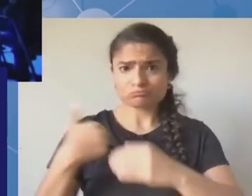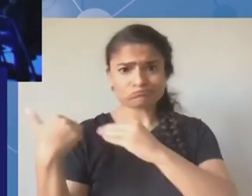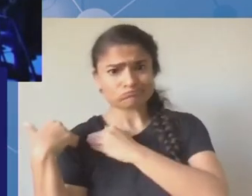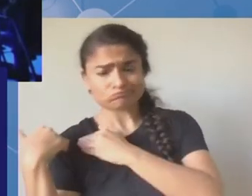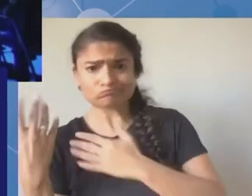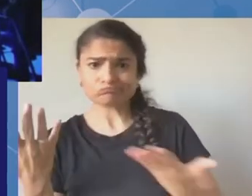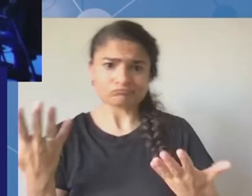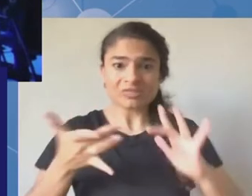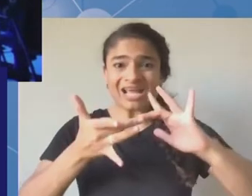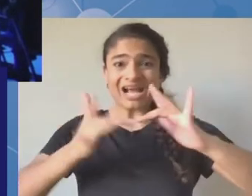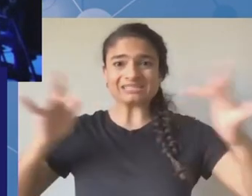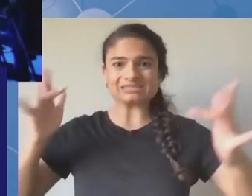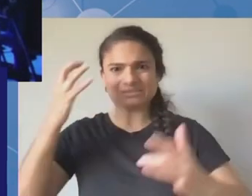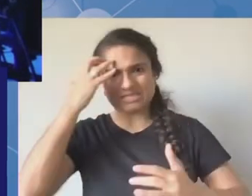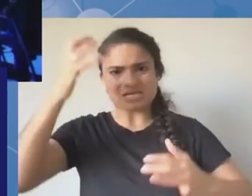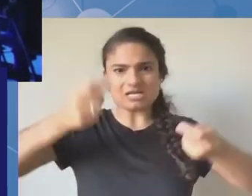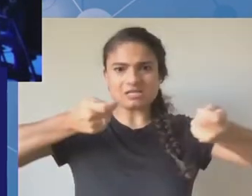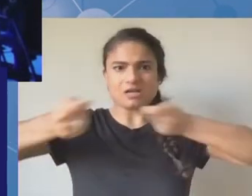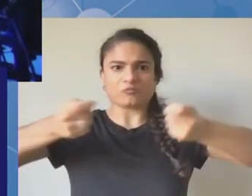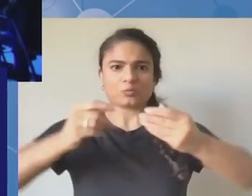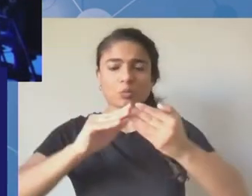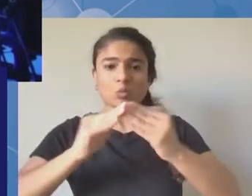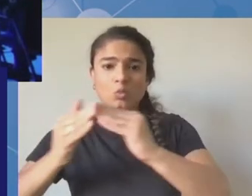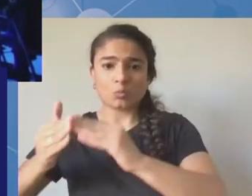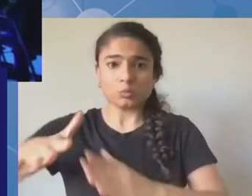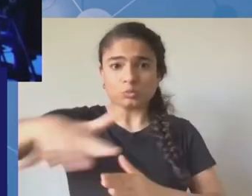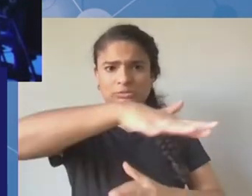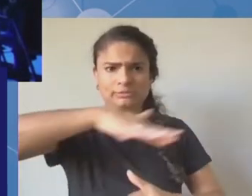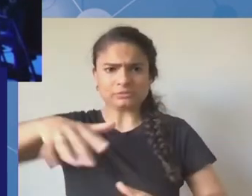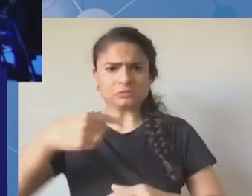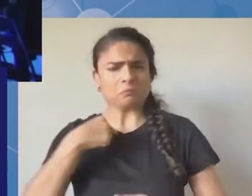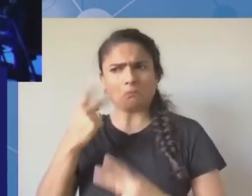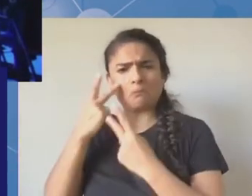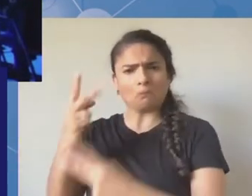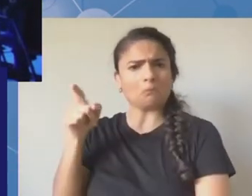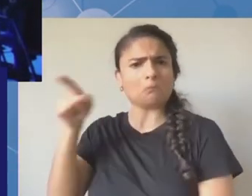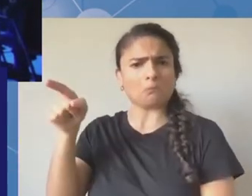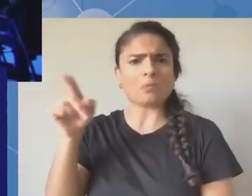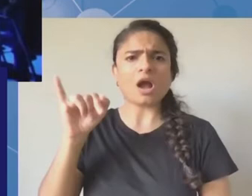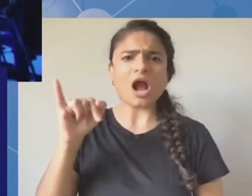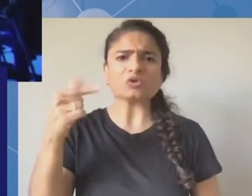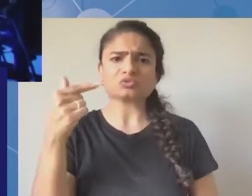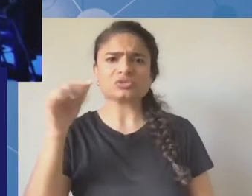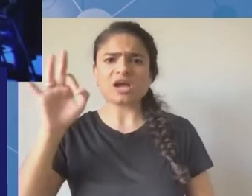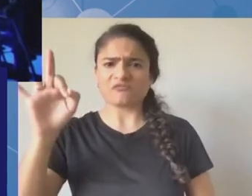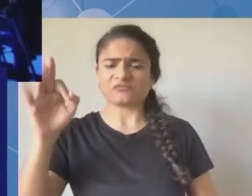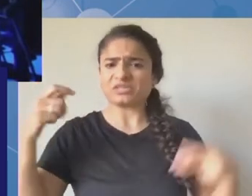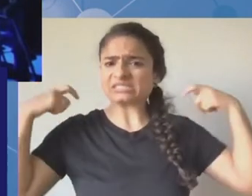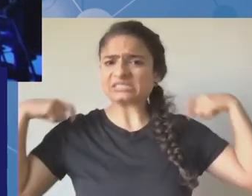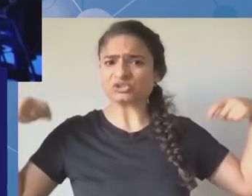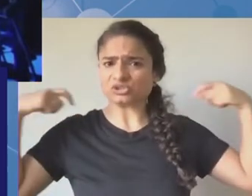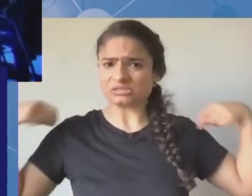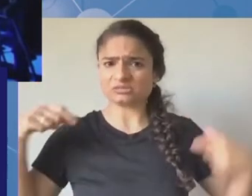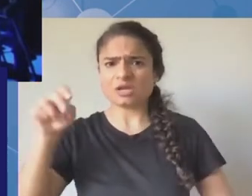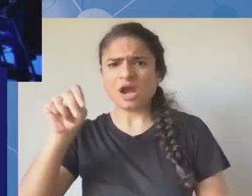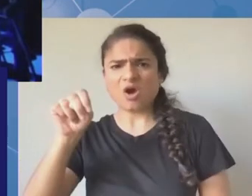سوف نحتاج إلى إعادة تعريف دورنا في